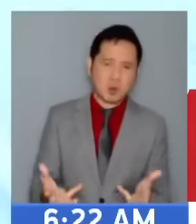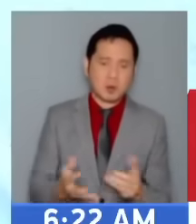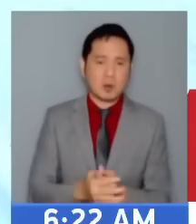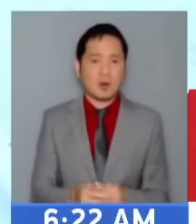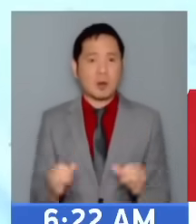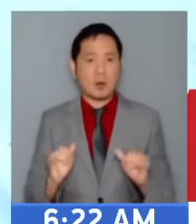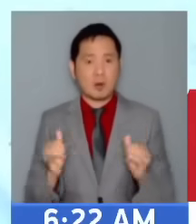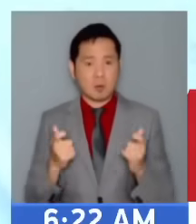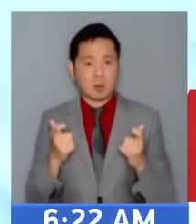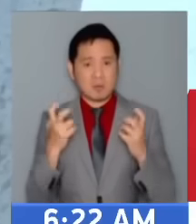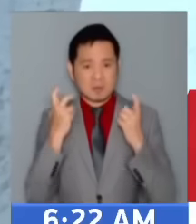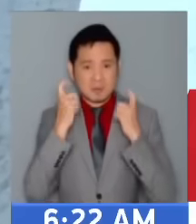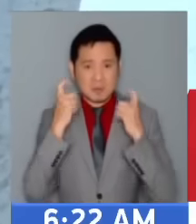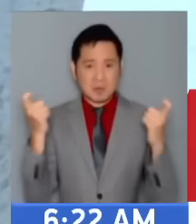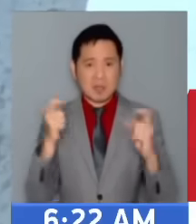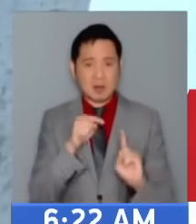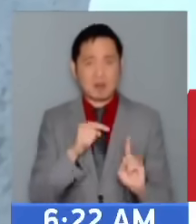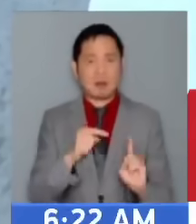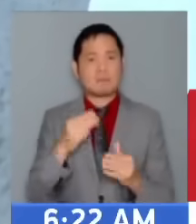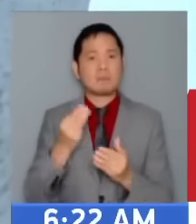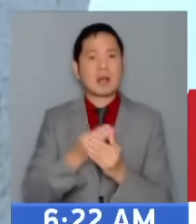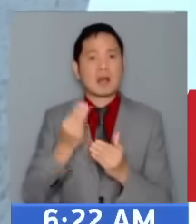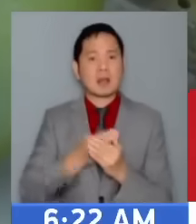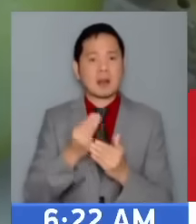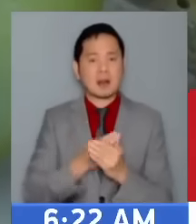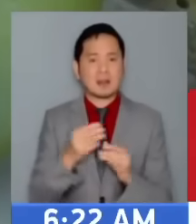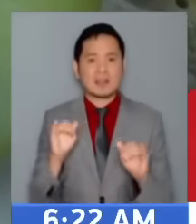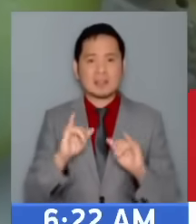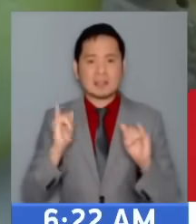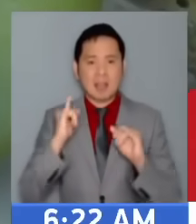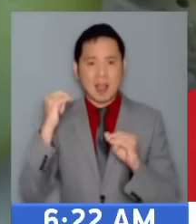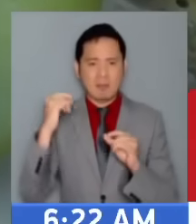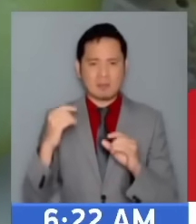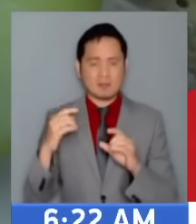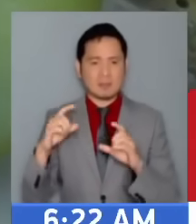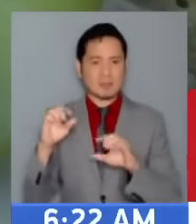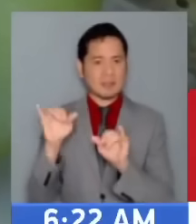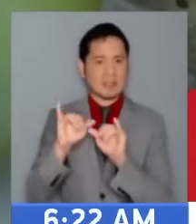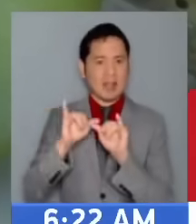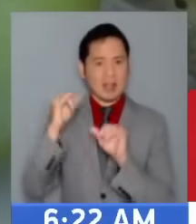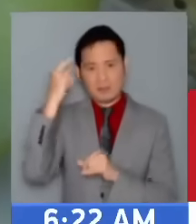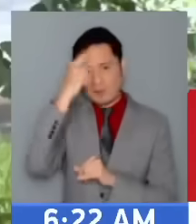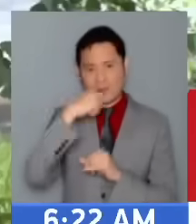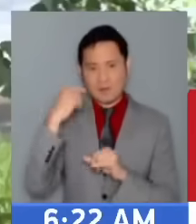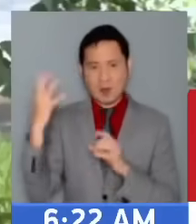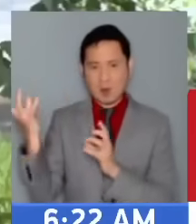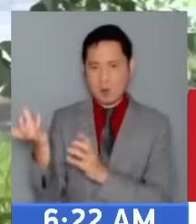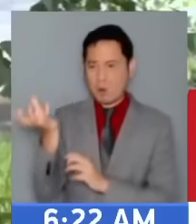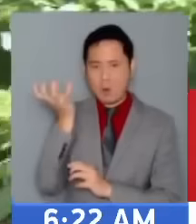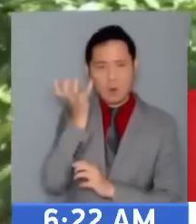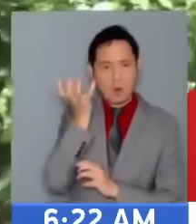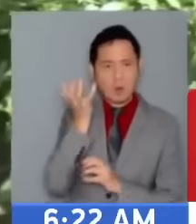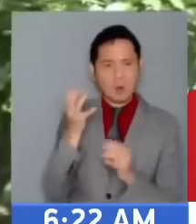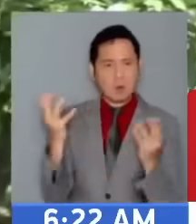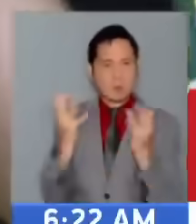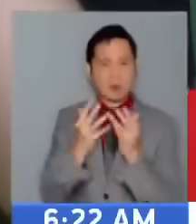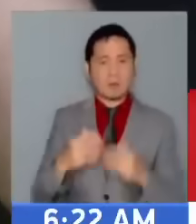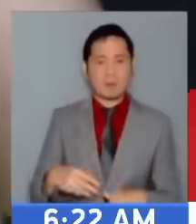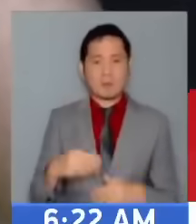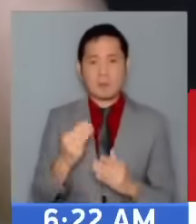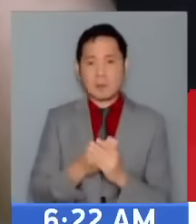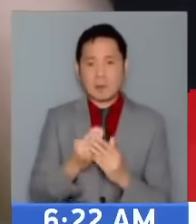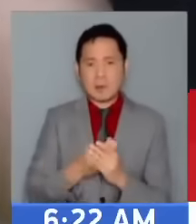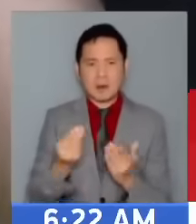ang mangga na halos sinlaki ng mukha ng tao at Kakao na sinlaki ng papaya Hwag si Mary sa